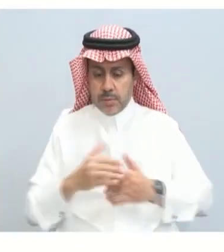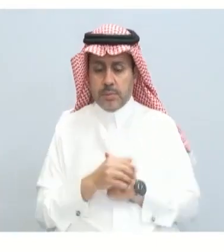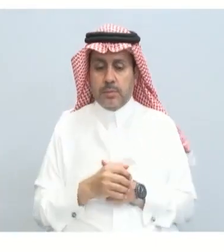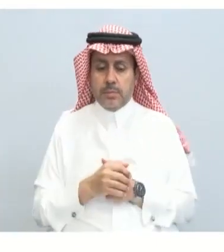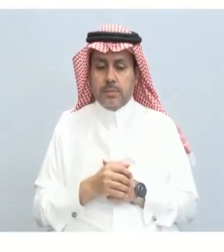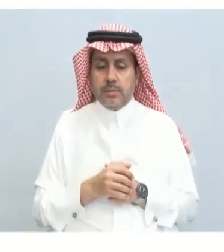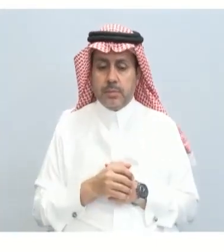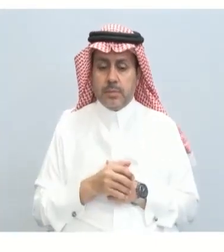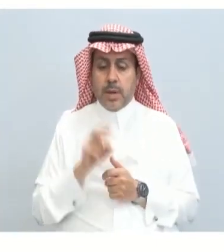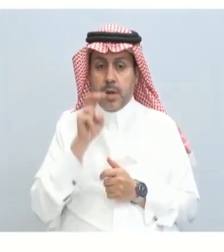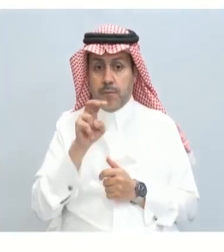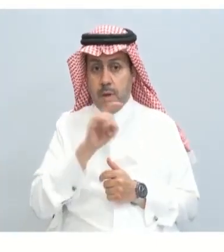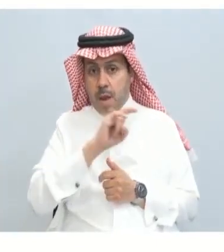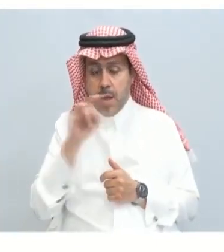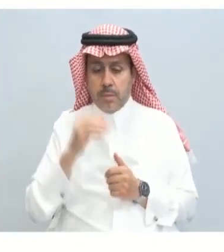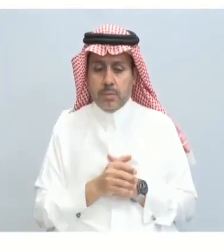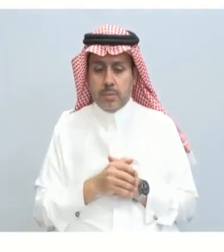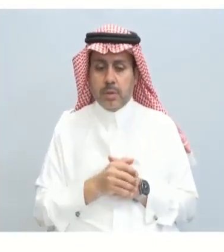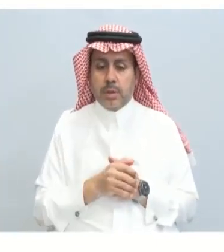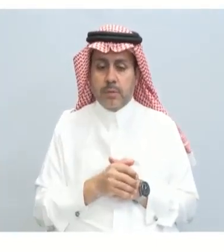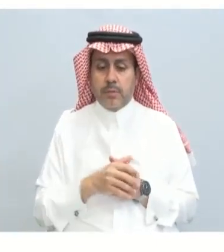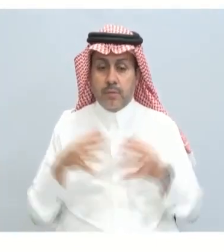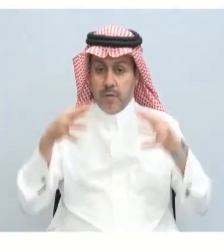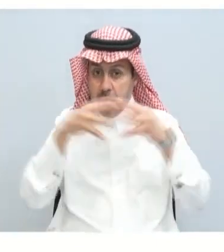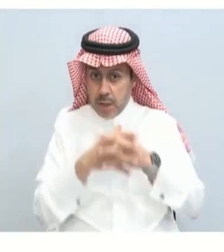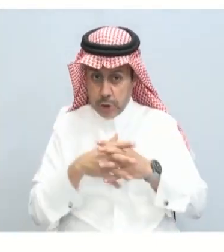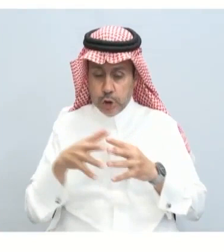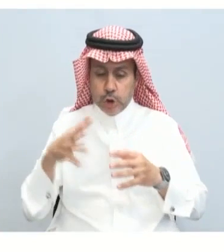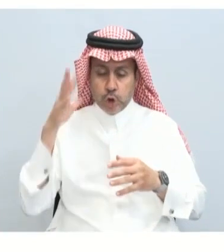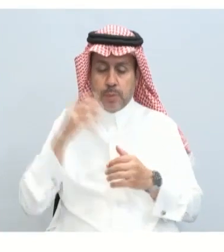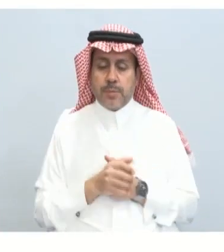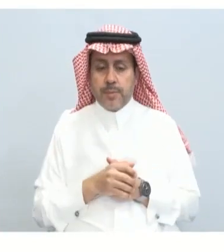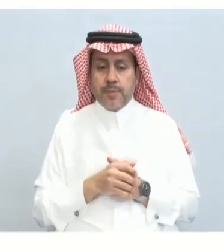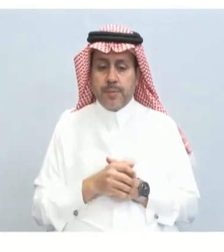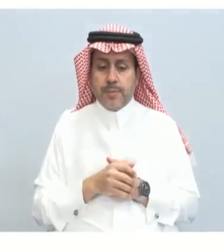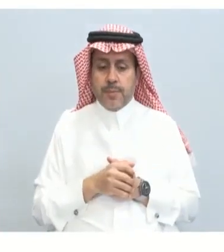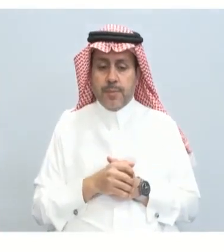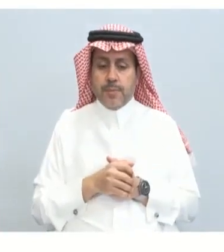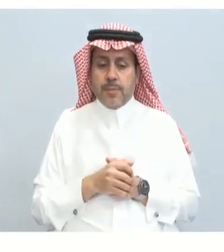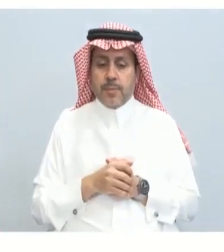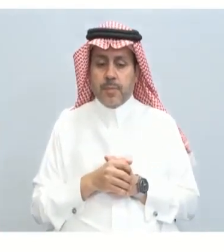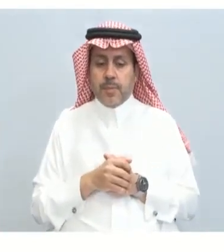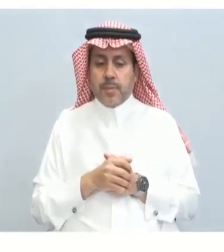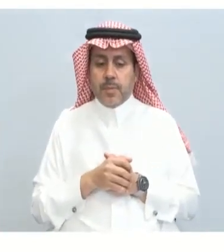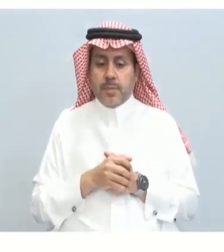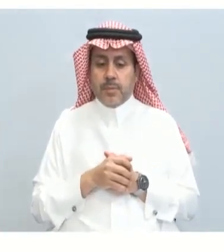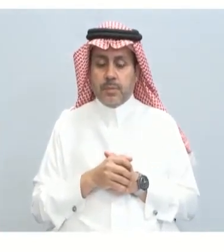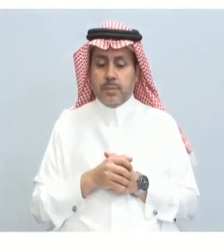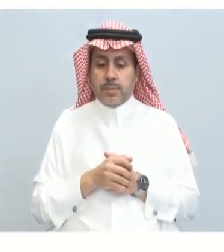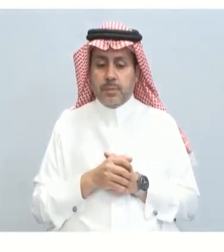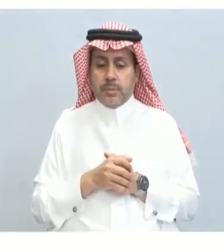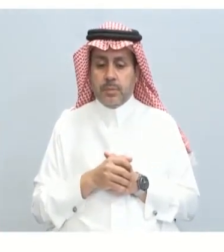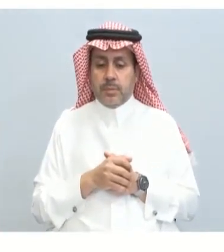رثاء ولده قد لاح في ليل الشباب كواكب ان امهلت اله الى الاسفار وقال المتنبي